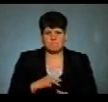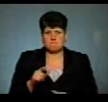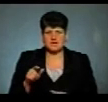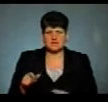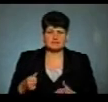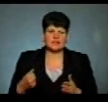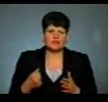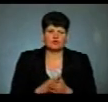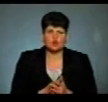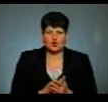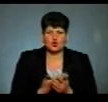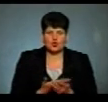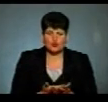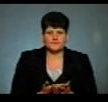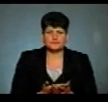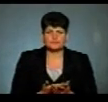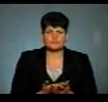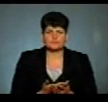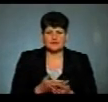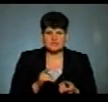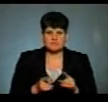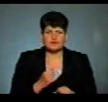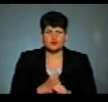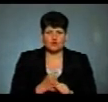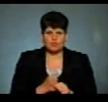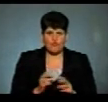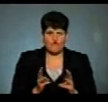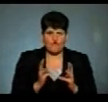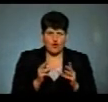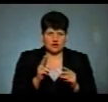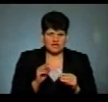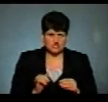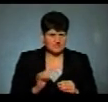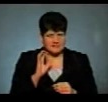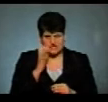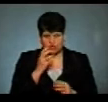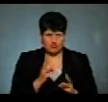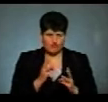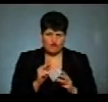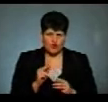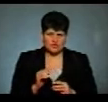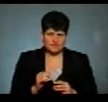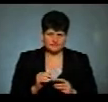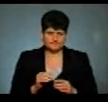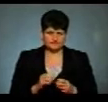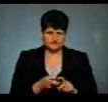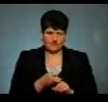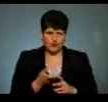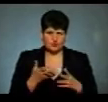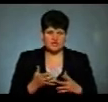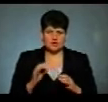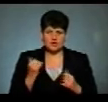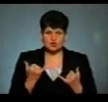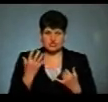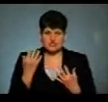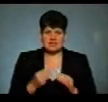до, насправді, роботи в вогнищі, в дуже серйозному вогнищі. Повірте, на сьогоднішній день у нас в інфекційному відділенні